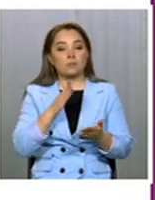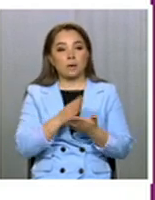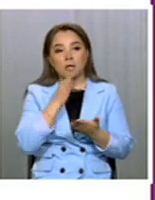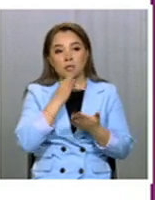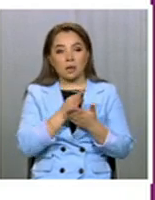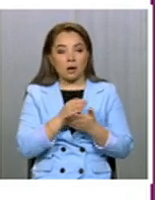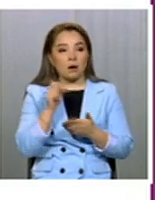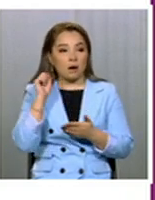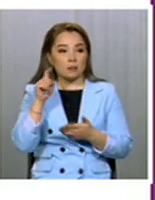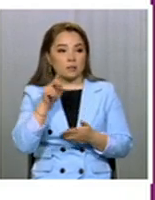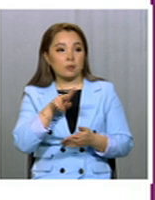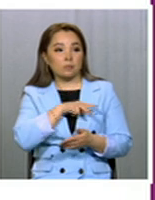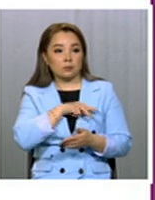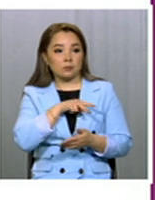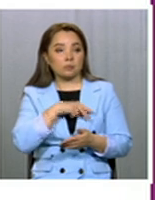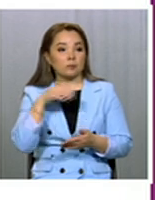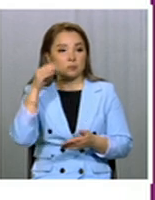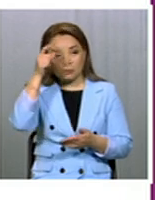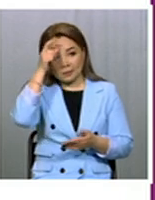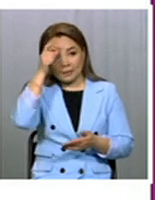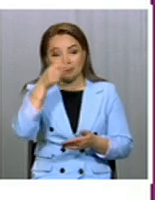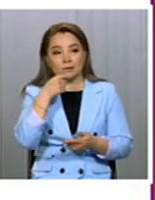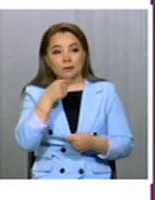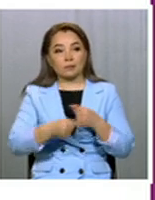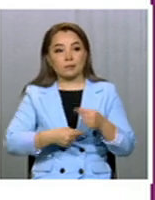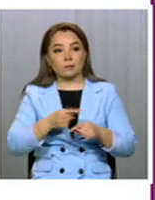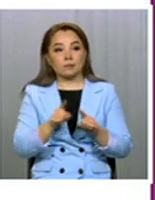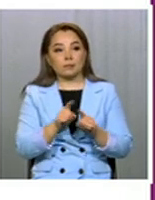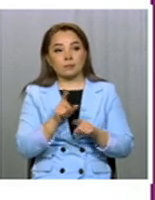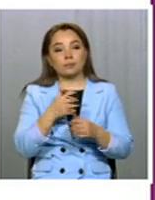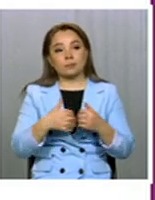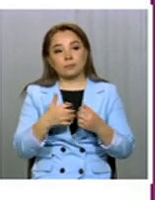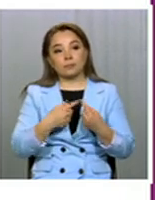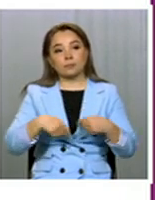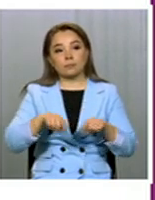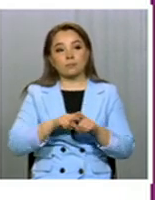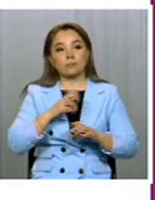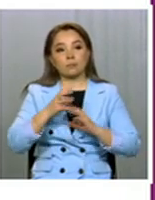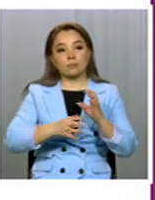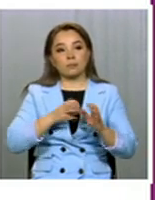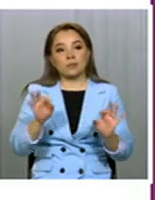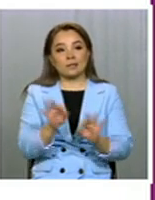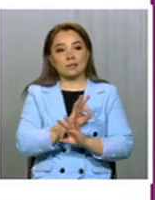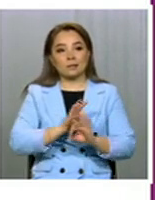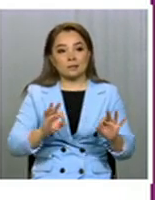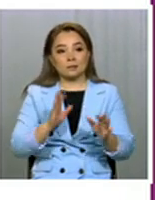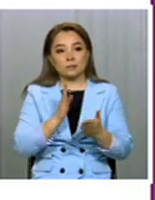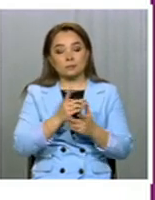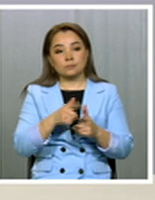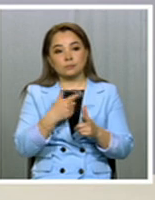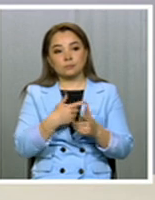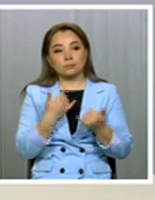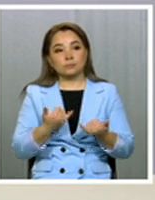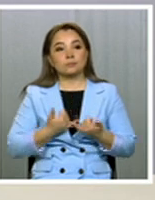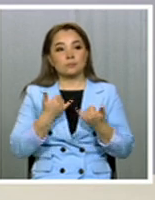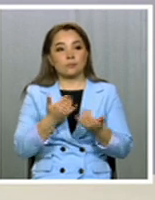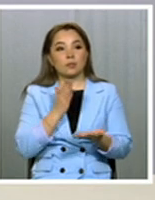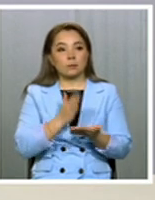алтын медалімен түркі тілдес халықтар арасындағы ең үздік әлем ақыны атағы берілді.